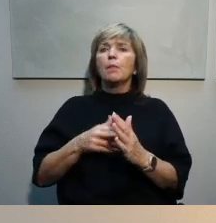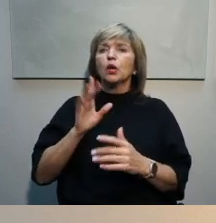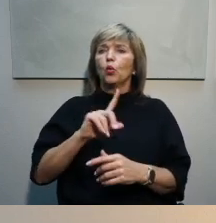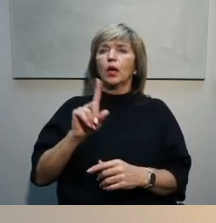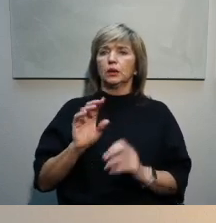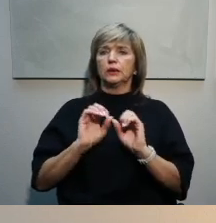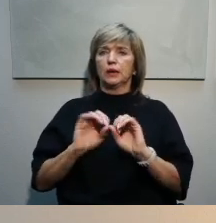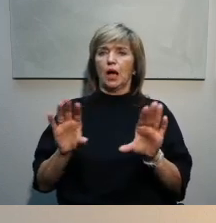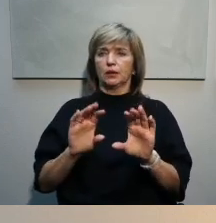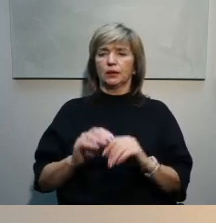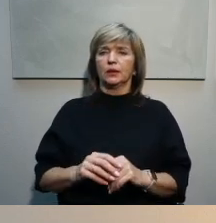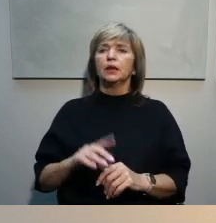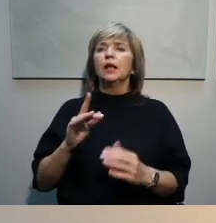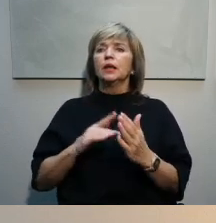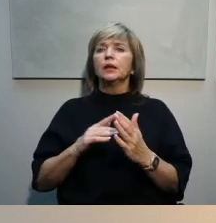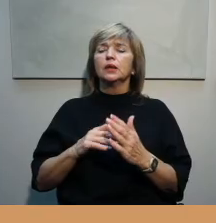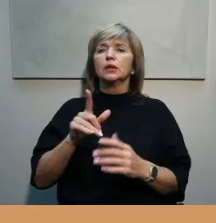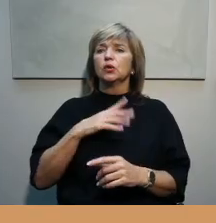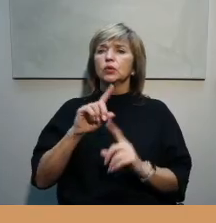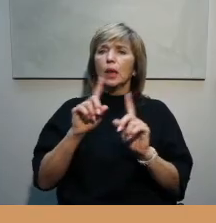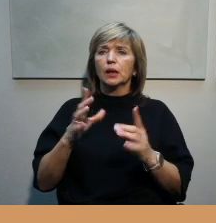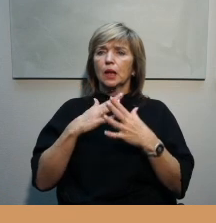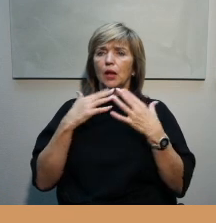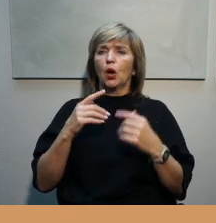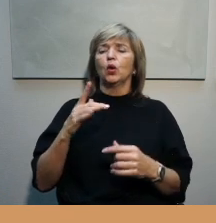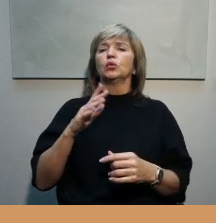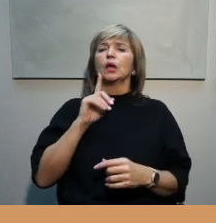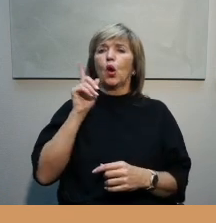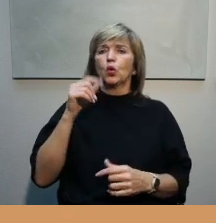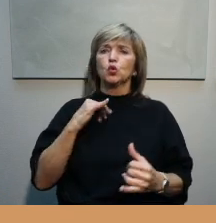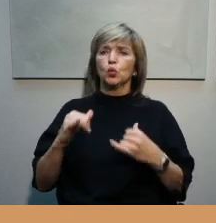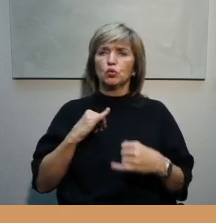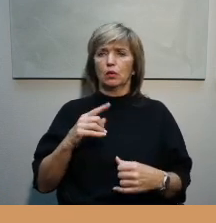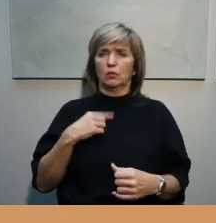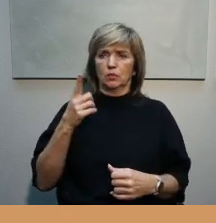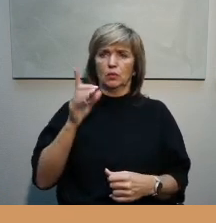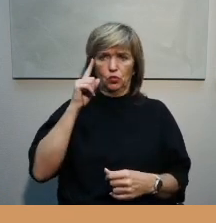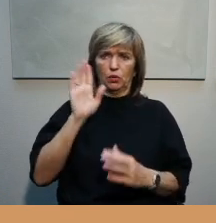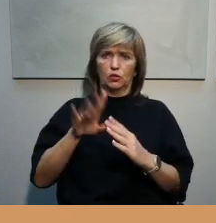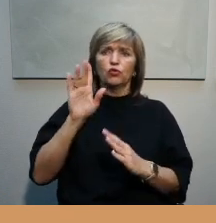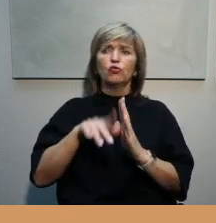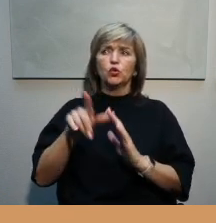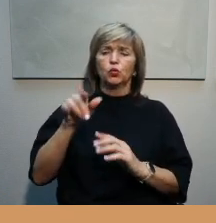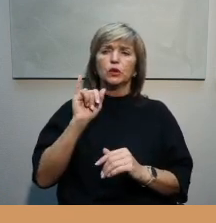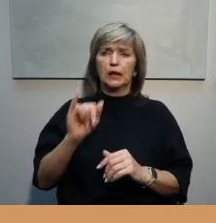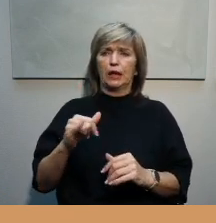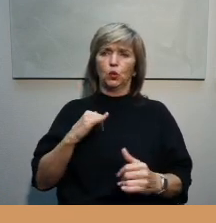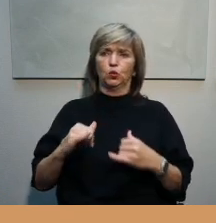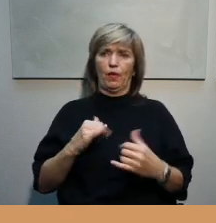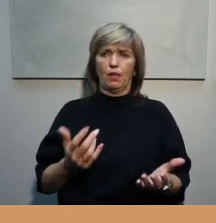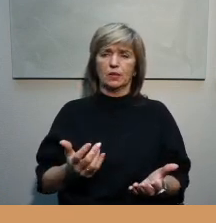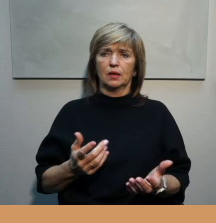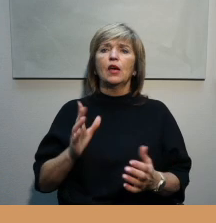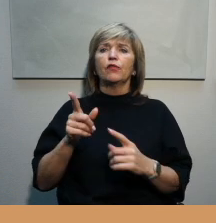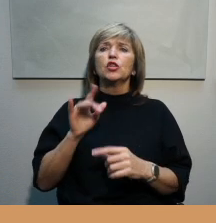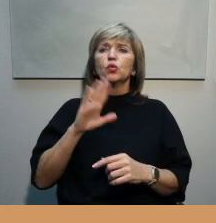ir stāsts. Un tādas lietas ir ļoti daudz jauniešu uzvedībā, kur mums liekas, viņš vienkārši slikti uzvedas. Ja?